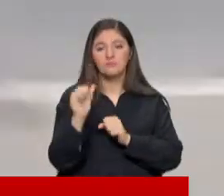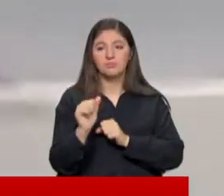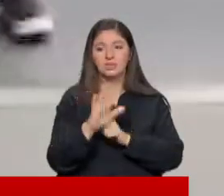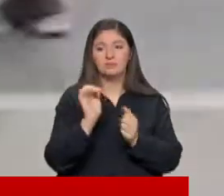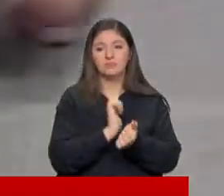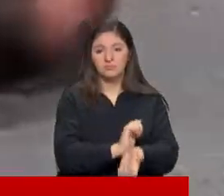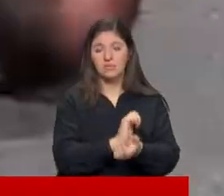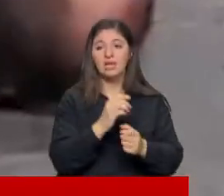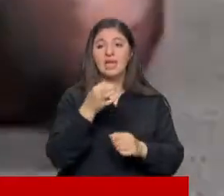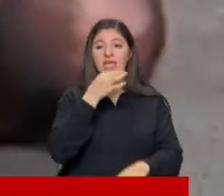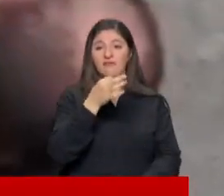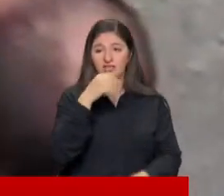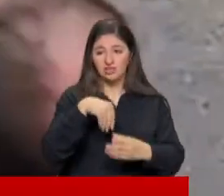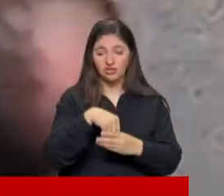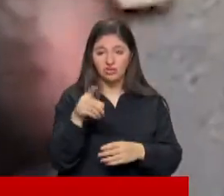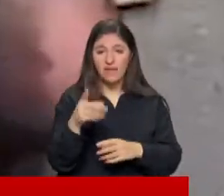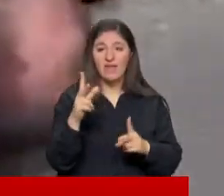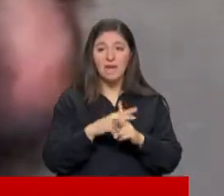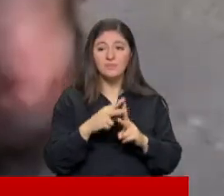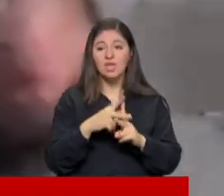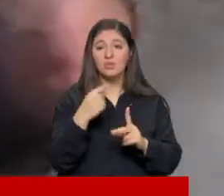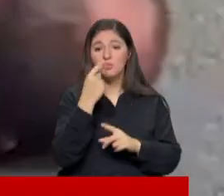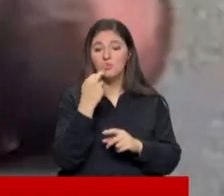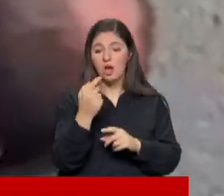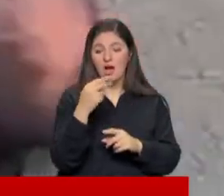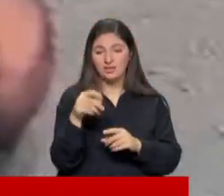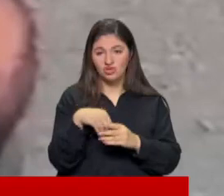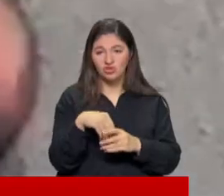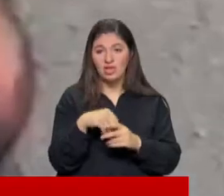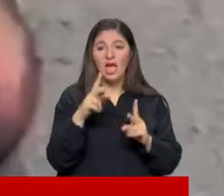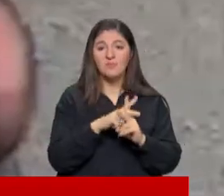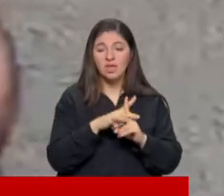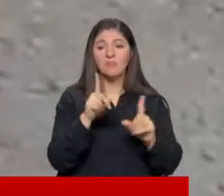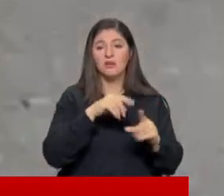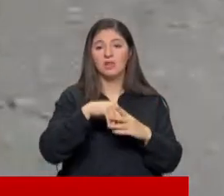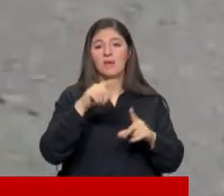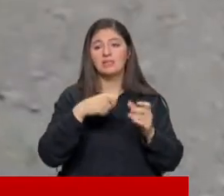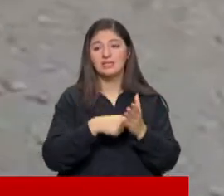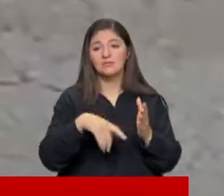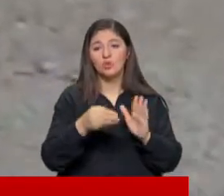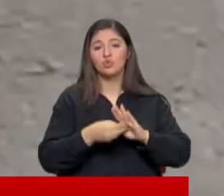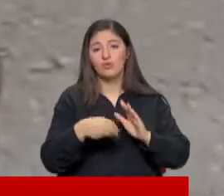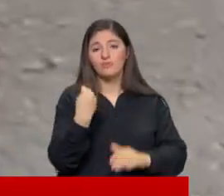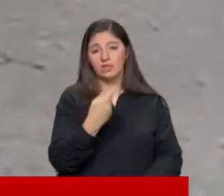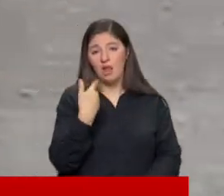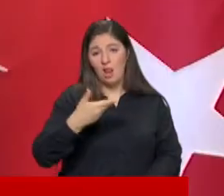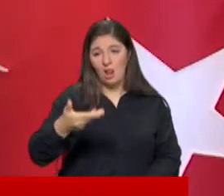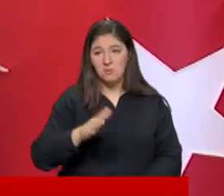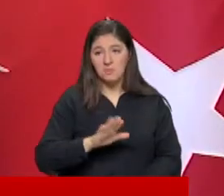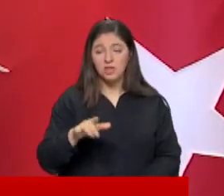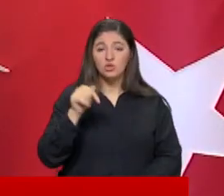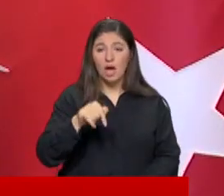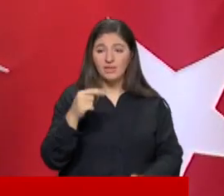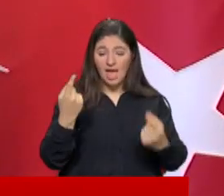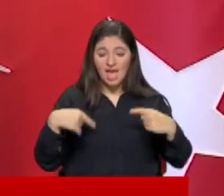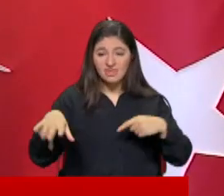alındı tutuklandı ifadesinde ve emniyetteki mülakatında Emniyet ve yargı içinde bazı isimlere rüşvet verdiğini de anlattı şu